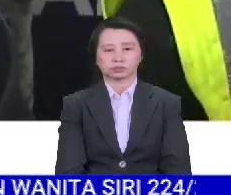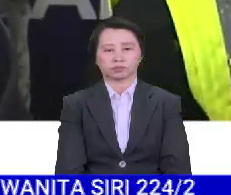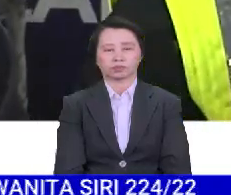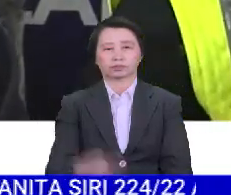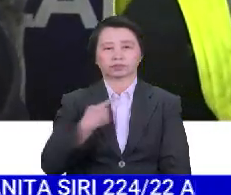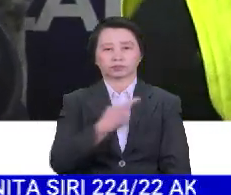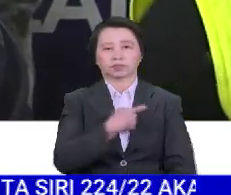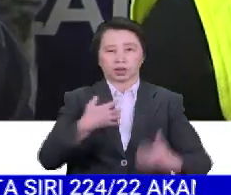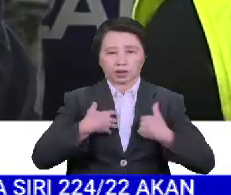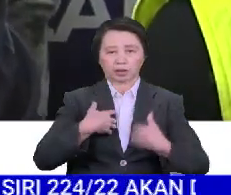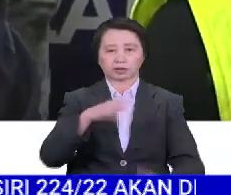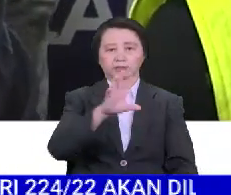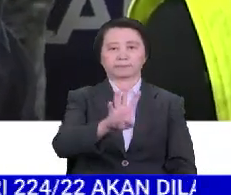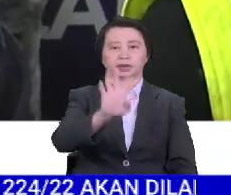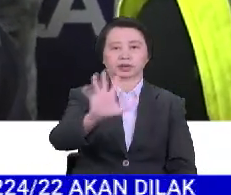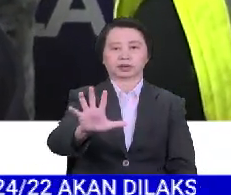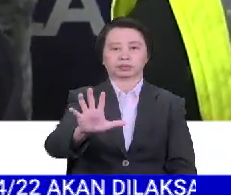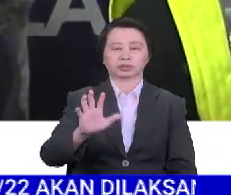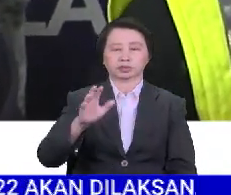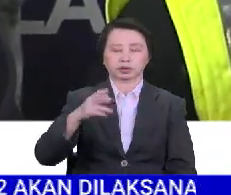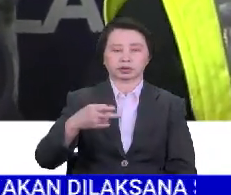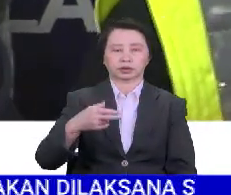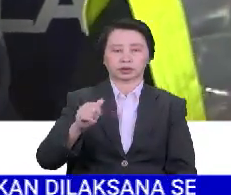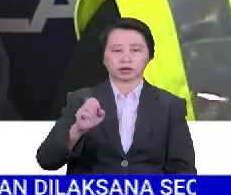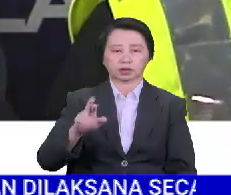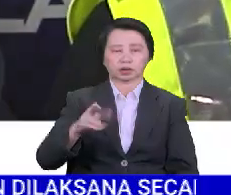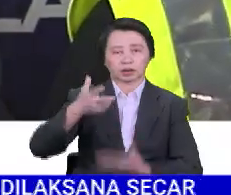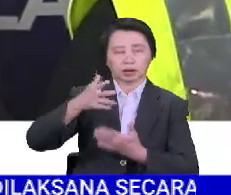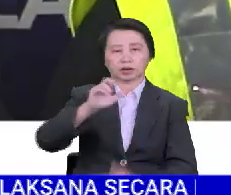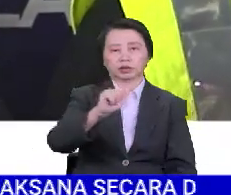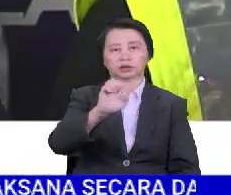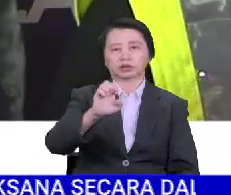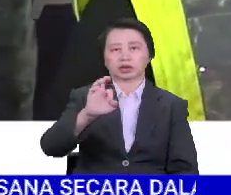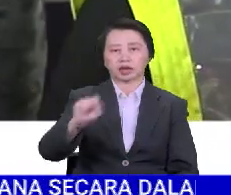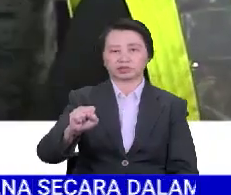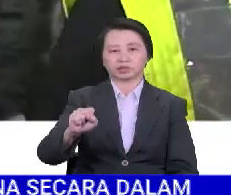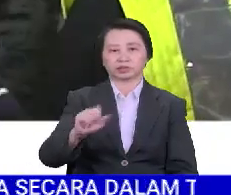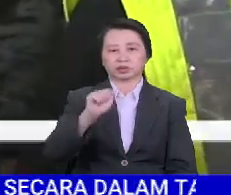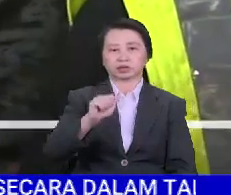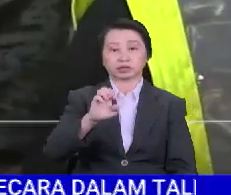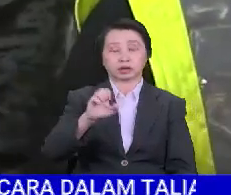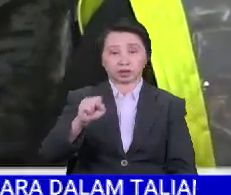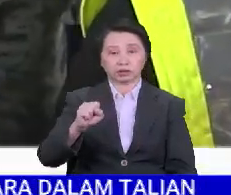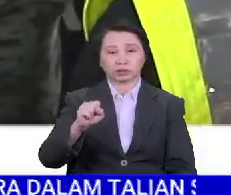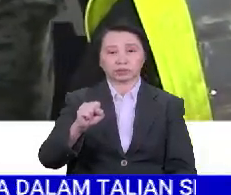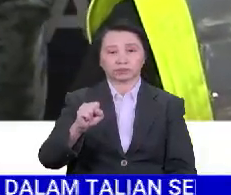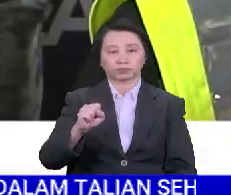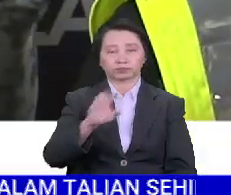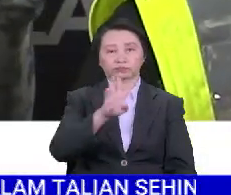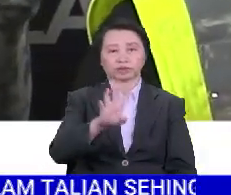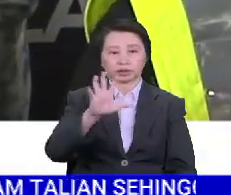Kita ada 45 unit AES atau kamera di seluruh negara. Daripada 45